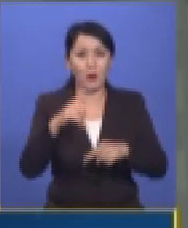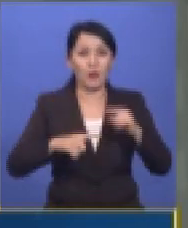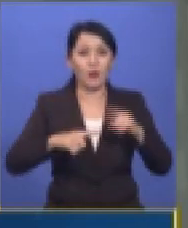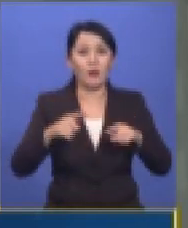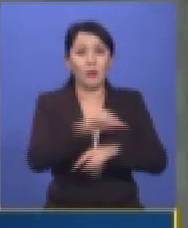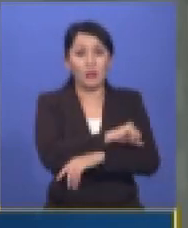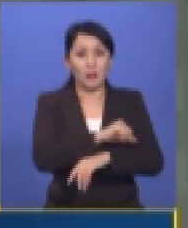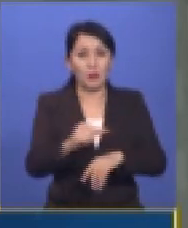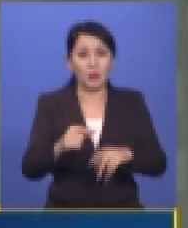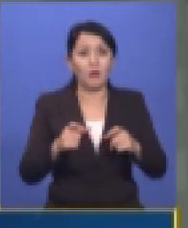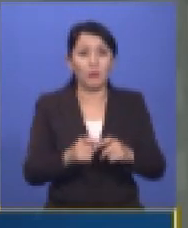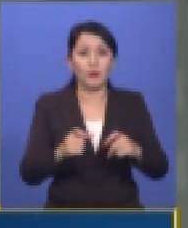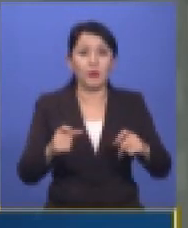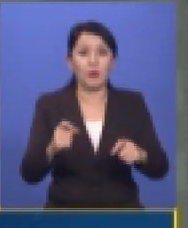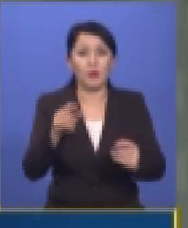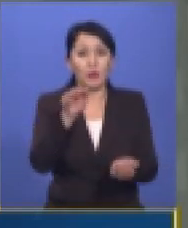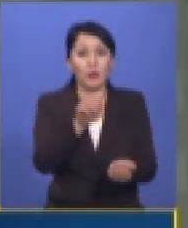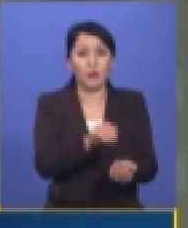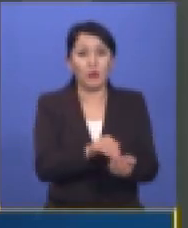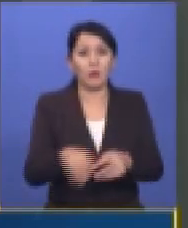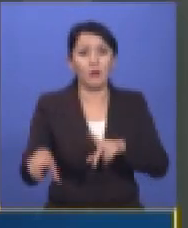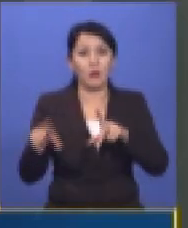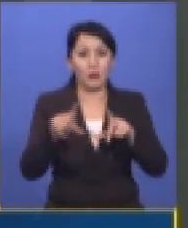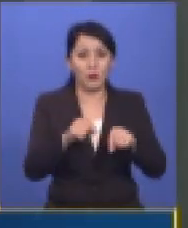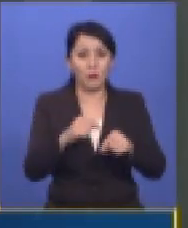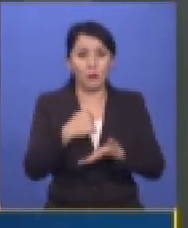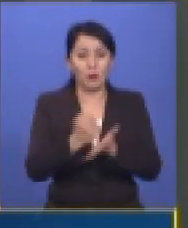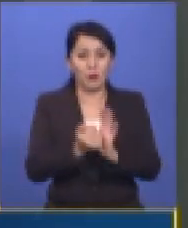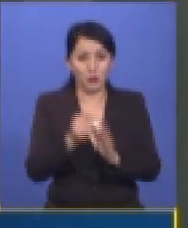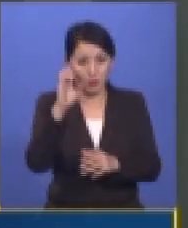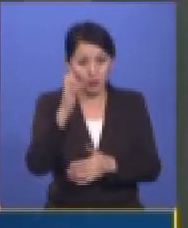туыстары бар шетел азаматтарымен жерлеу рәсімінен шақырылды. Ғандарға елге кіру рұқсат етілді.